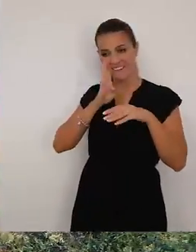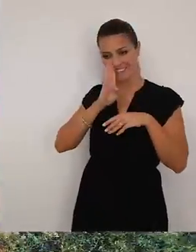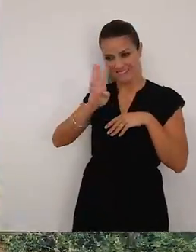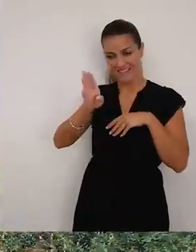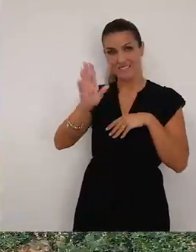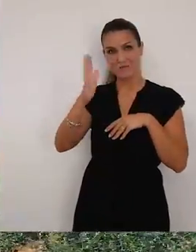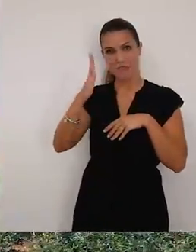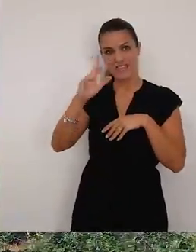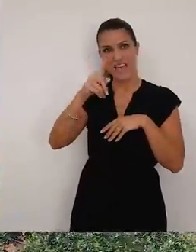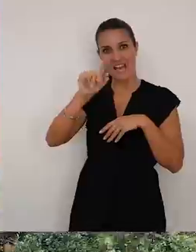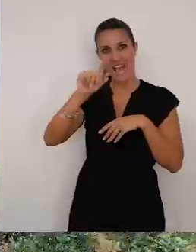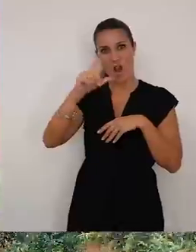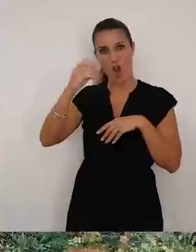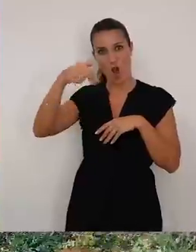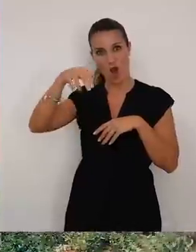Cocumola.